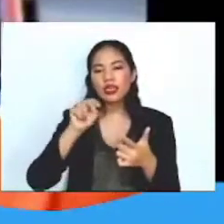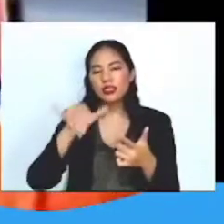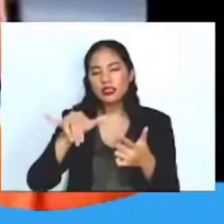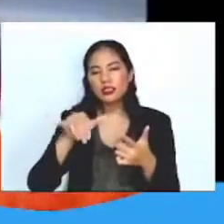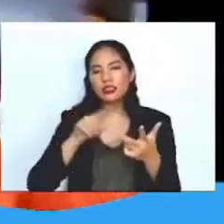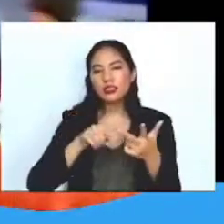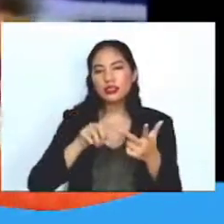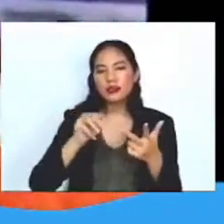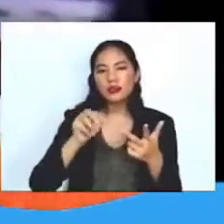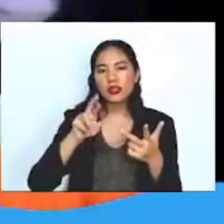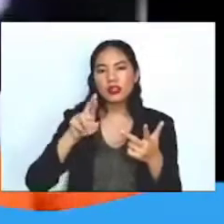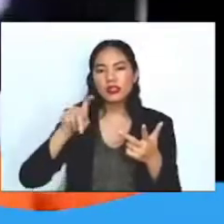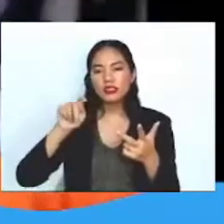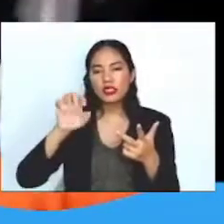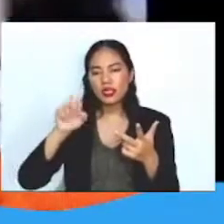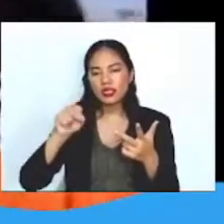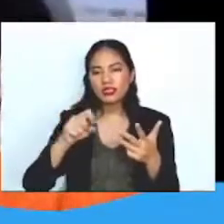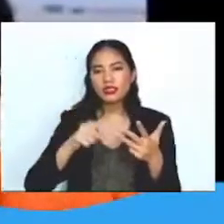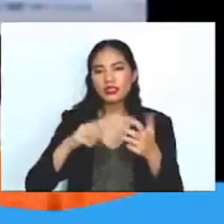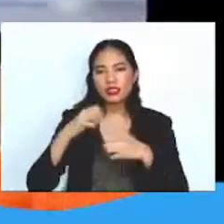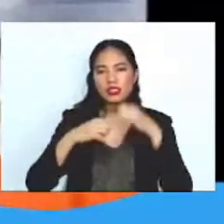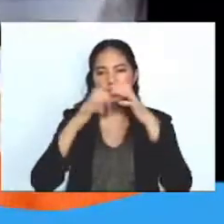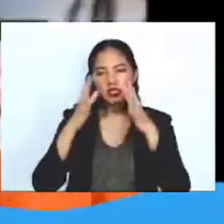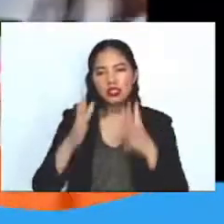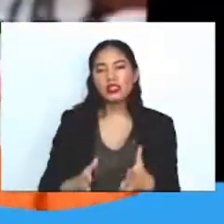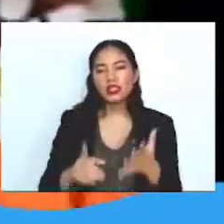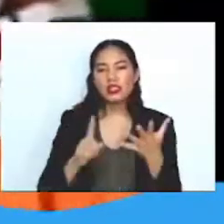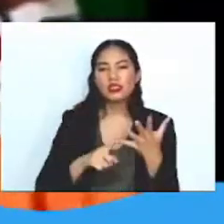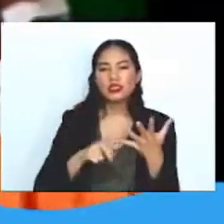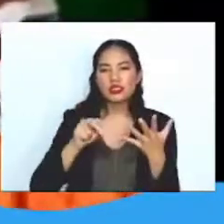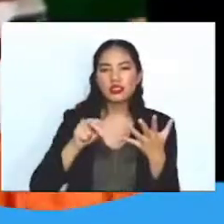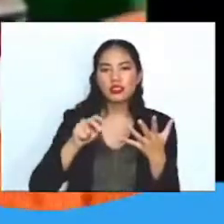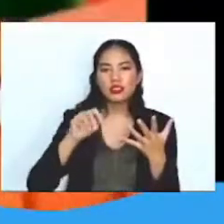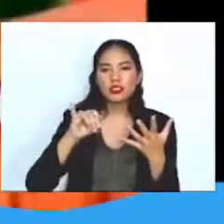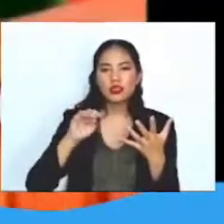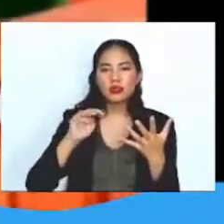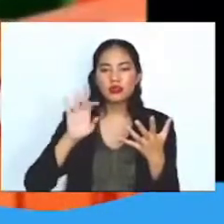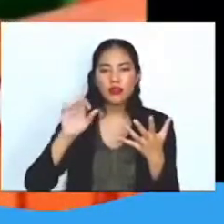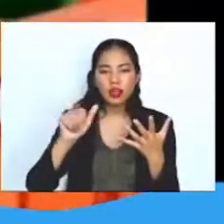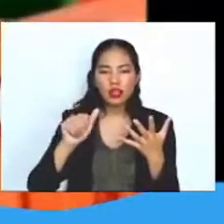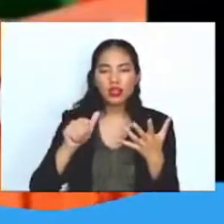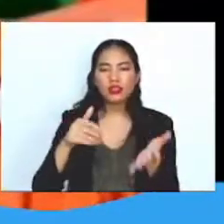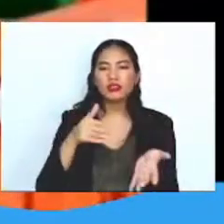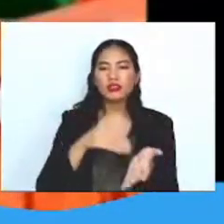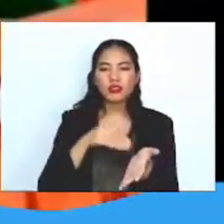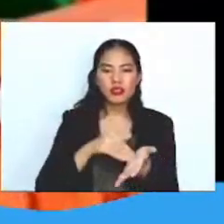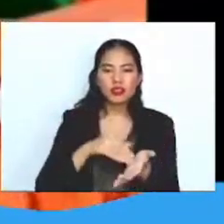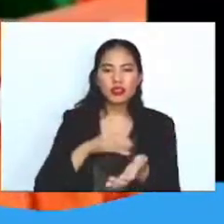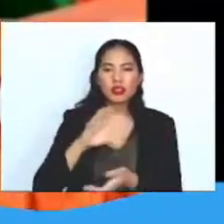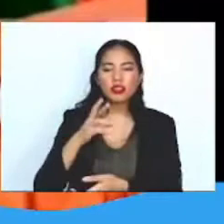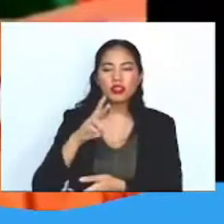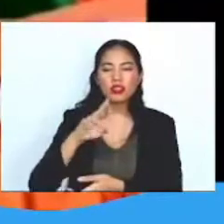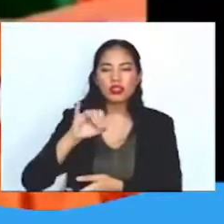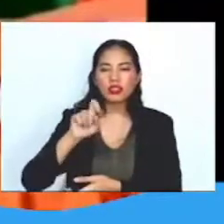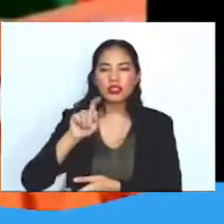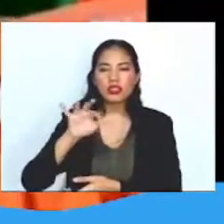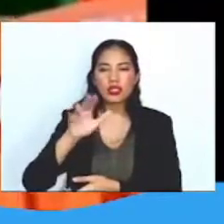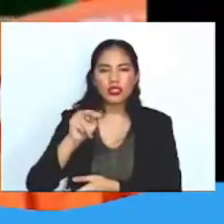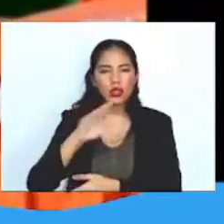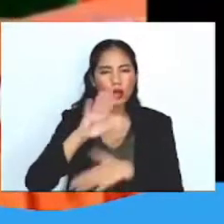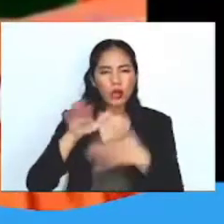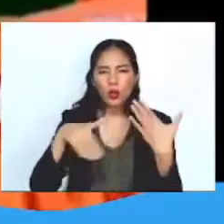Ma'am Nympha, Sir Patrick, Doc Christian, Doc Rebecca, at lahat ng mga PSDS natin,